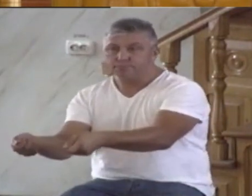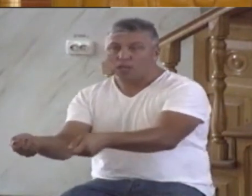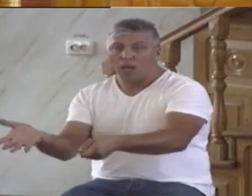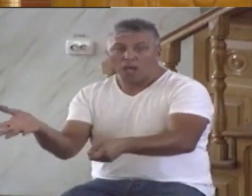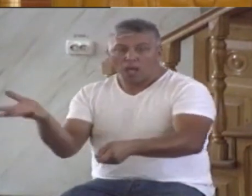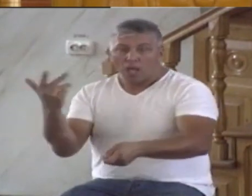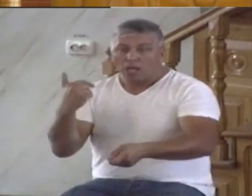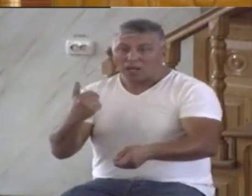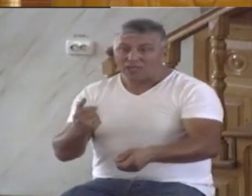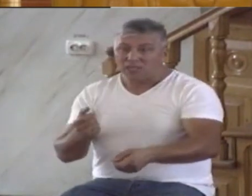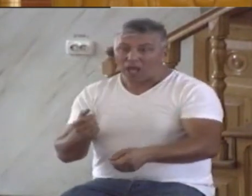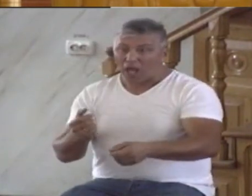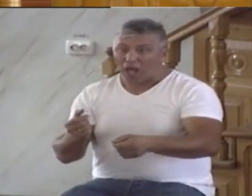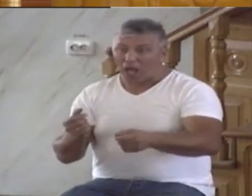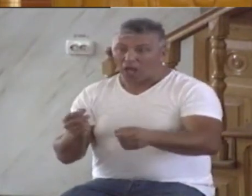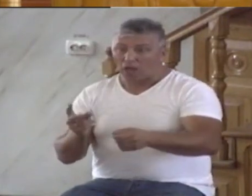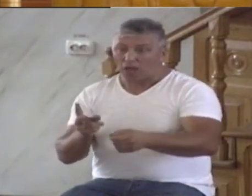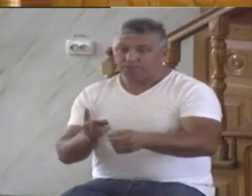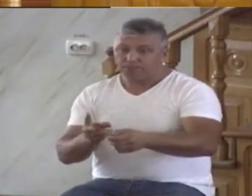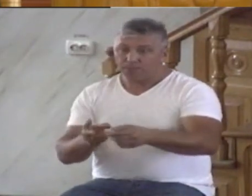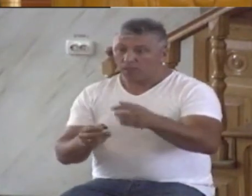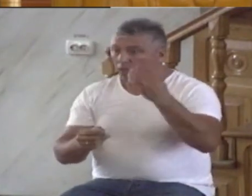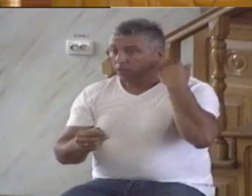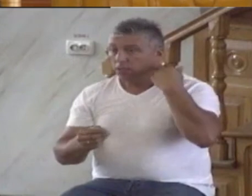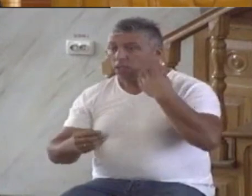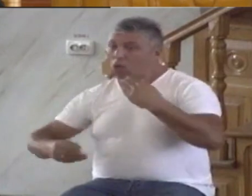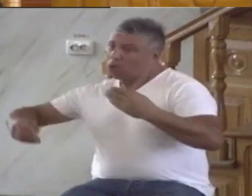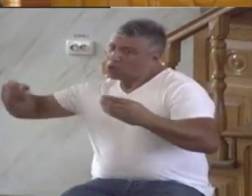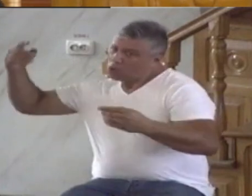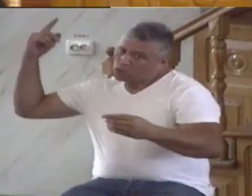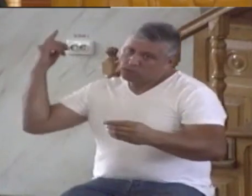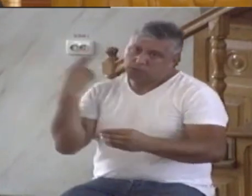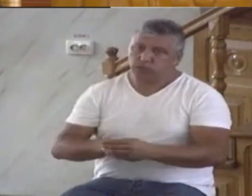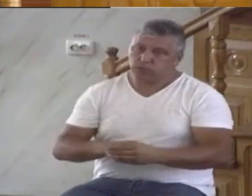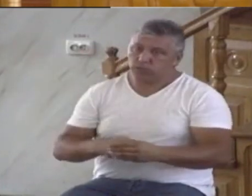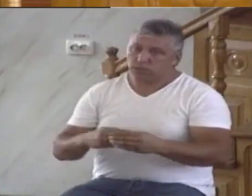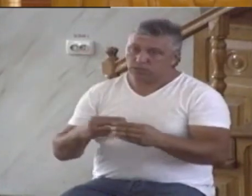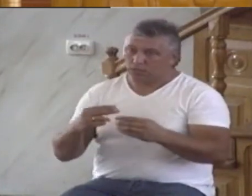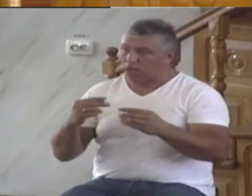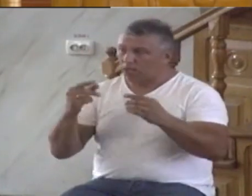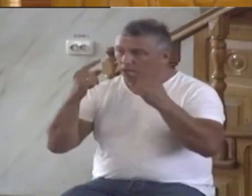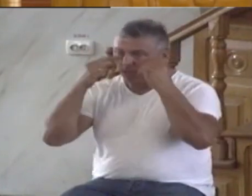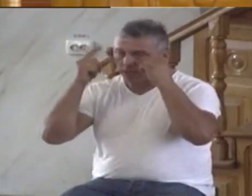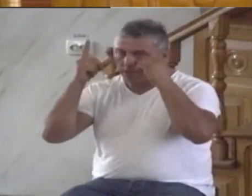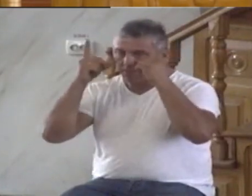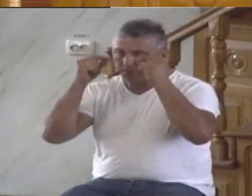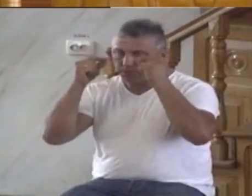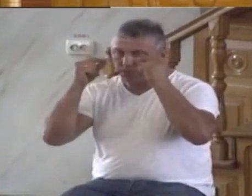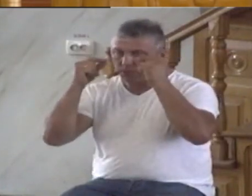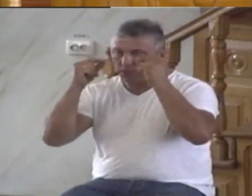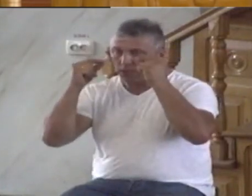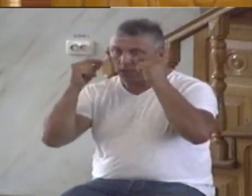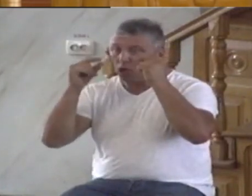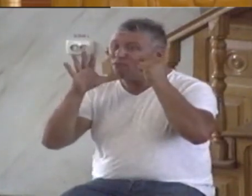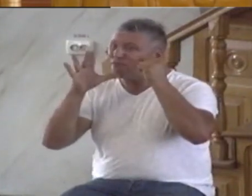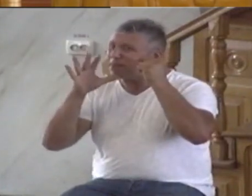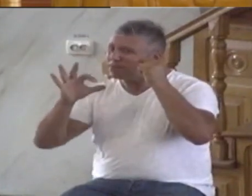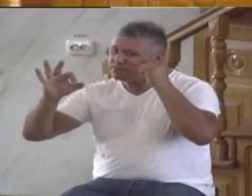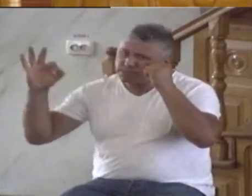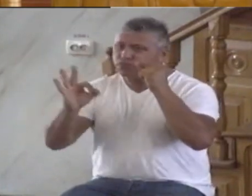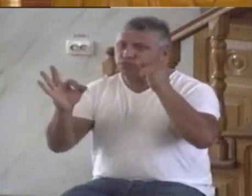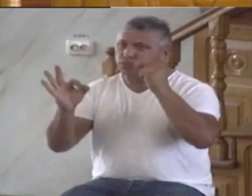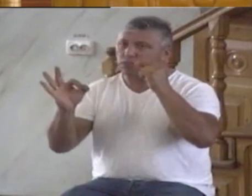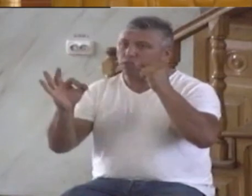удара меча закрылись его глаза, в этот же самый миг они открылись там, в том месте, о